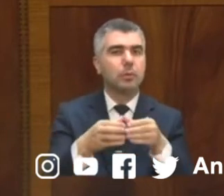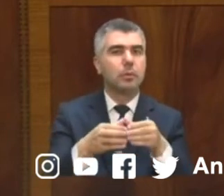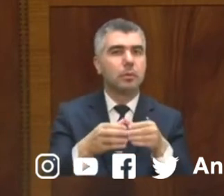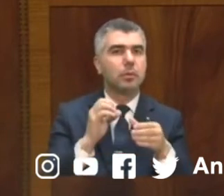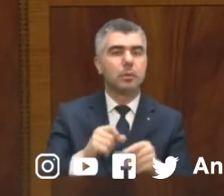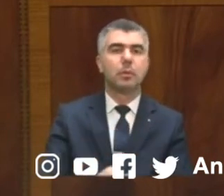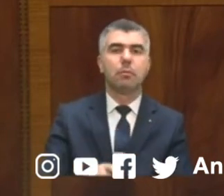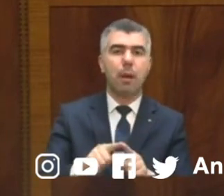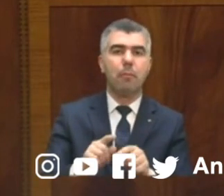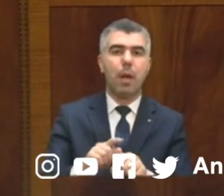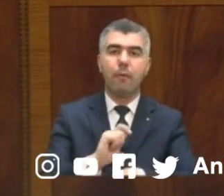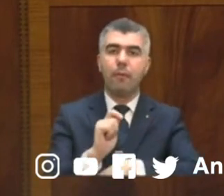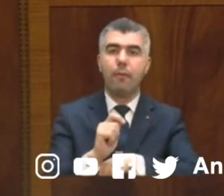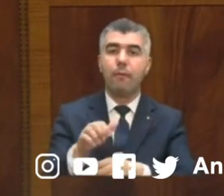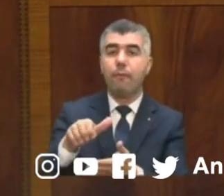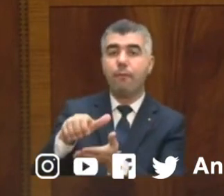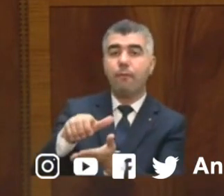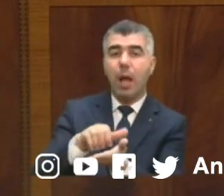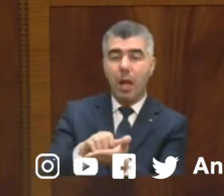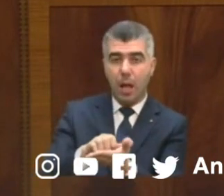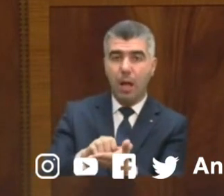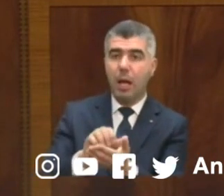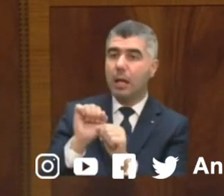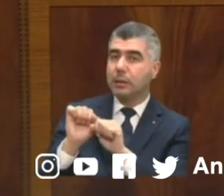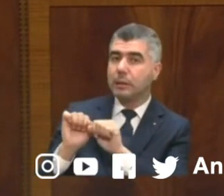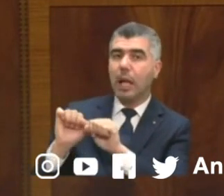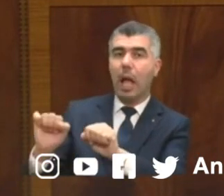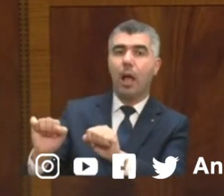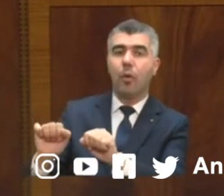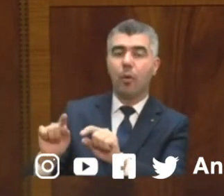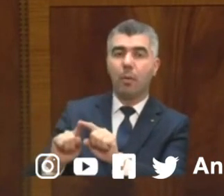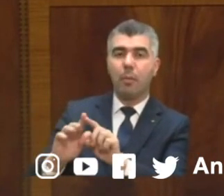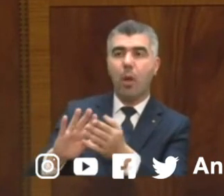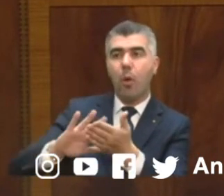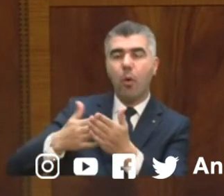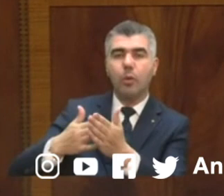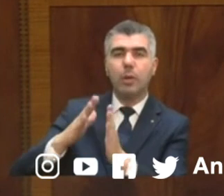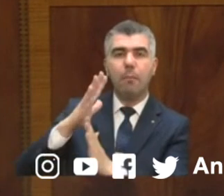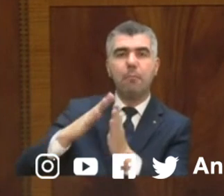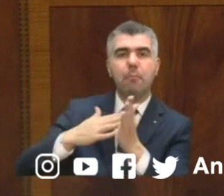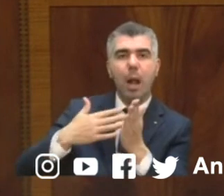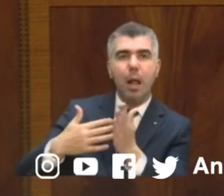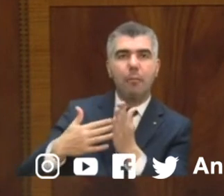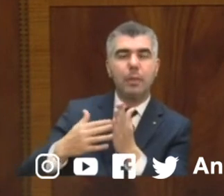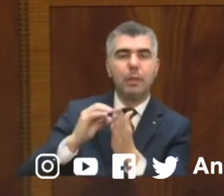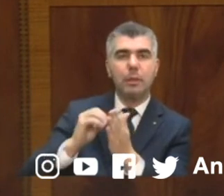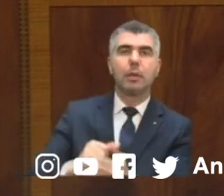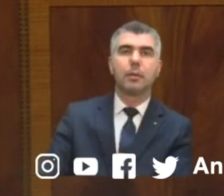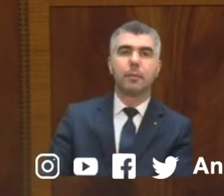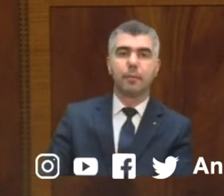كيخص المجال الفلاحي كمكون للبرنامج الإجمالي والطموح